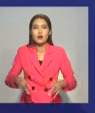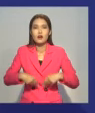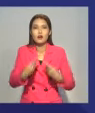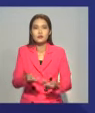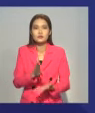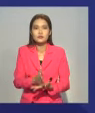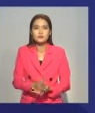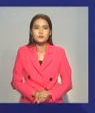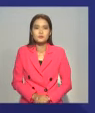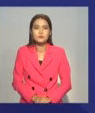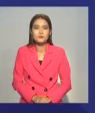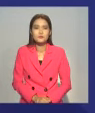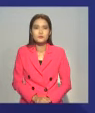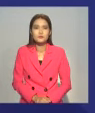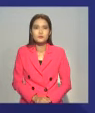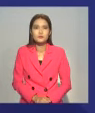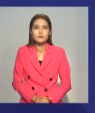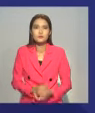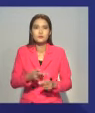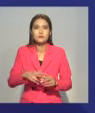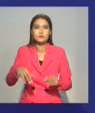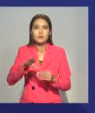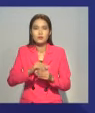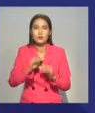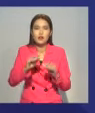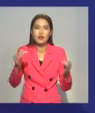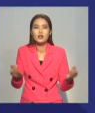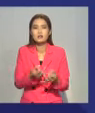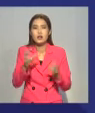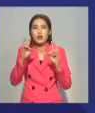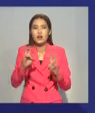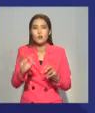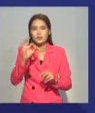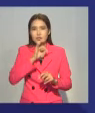Бізде бірқатар жаңа жобалар жүзеге асырылуда.